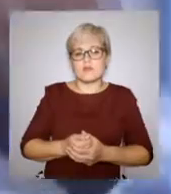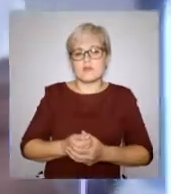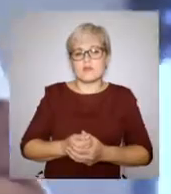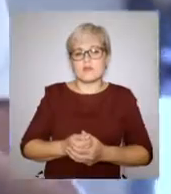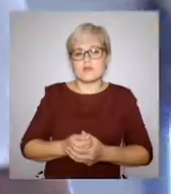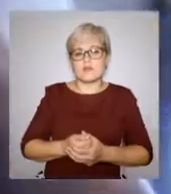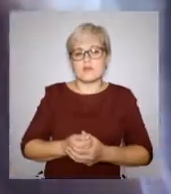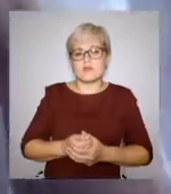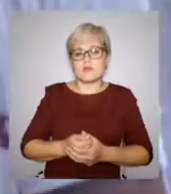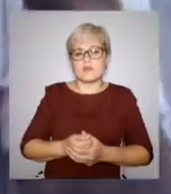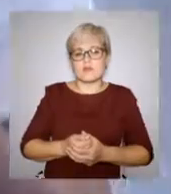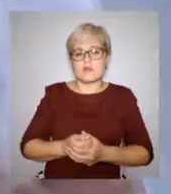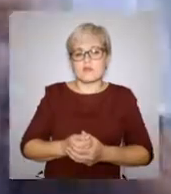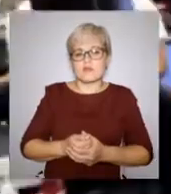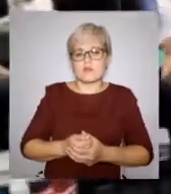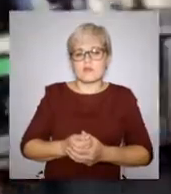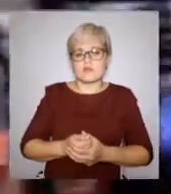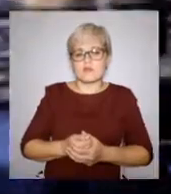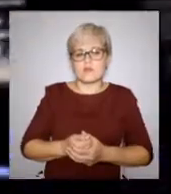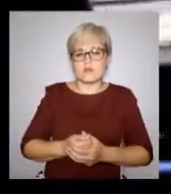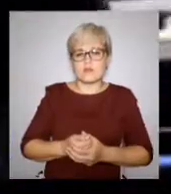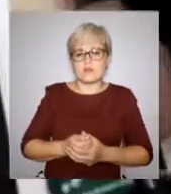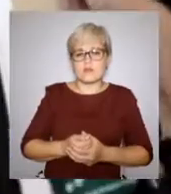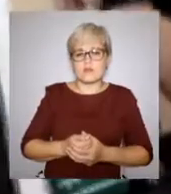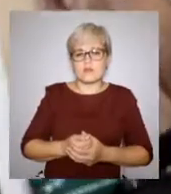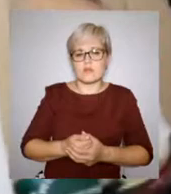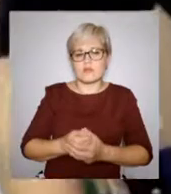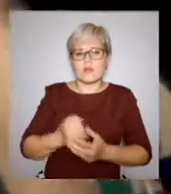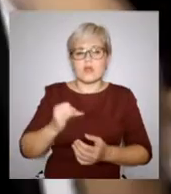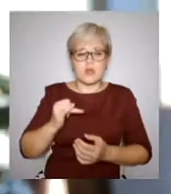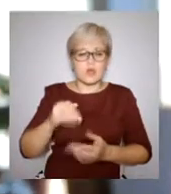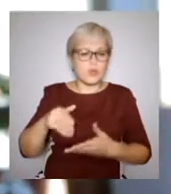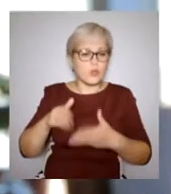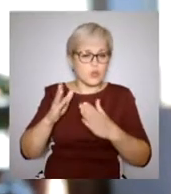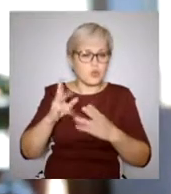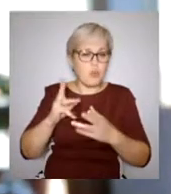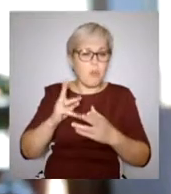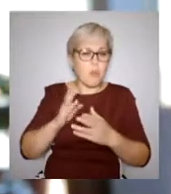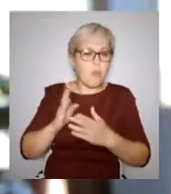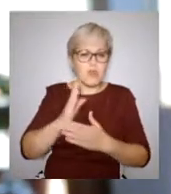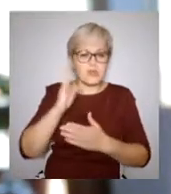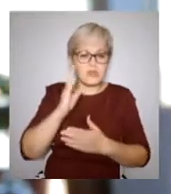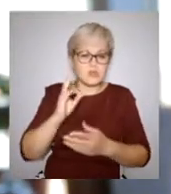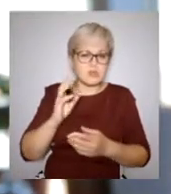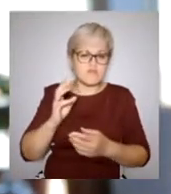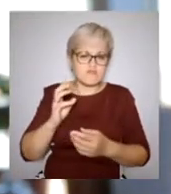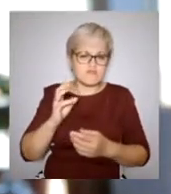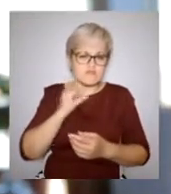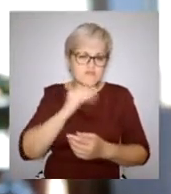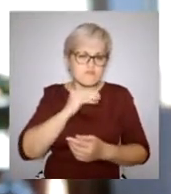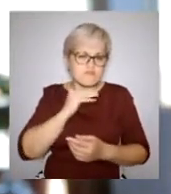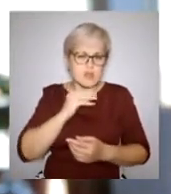которых я раньше даже не меньше когда-нибудь сниму сие за одним столом и путь в политике складывался не